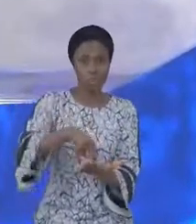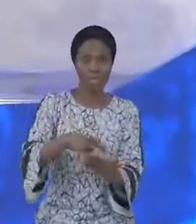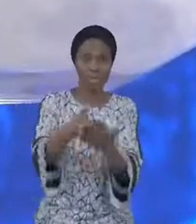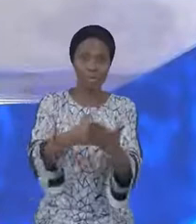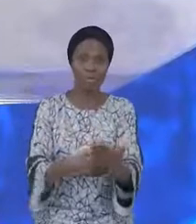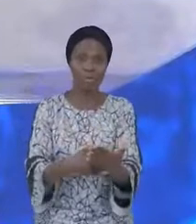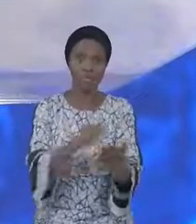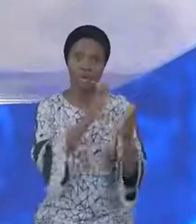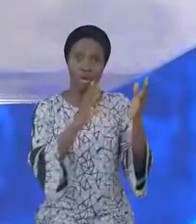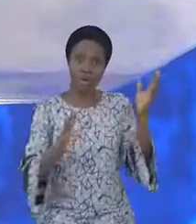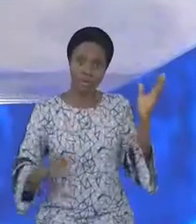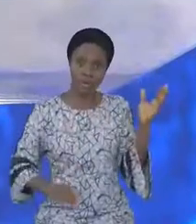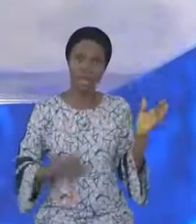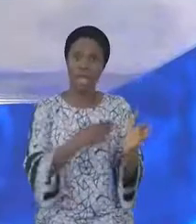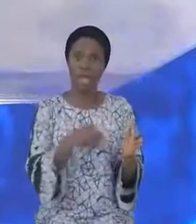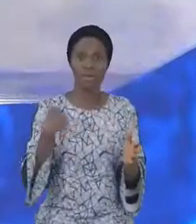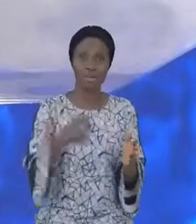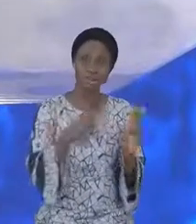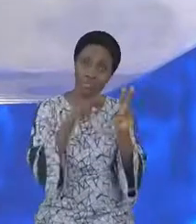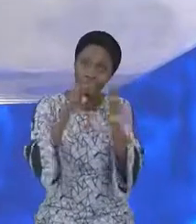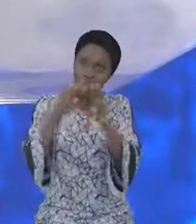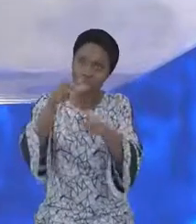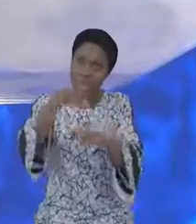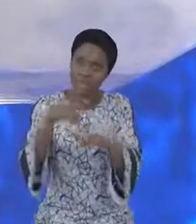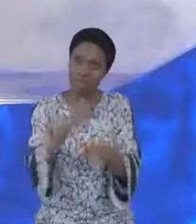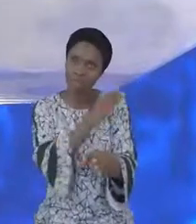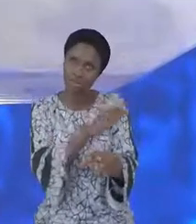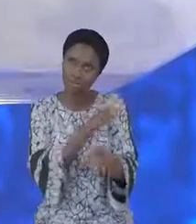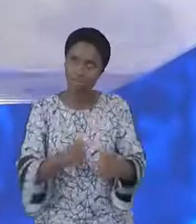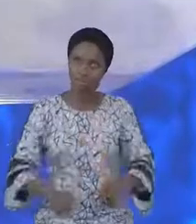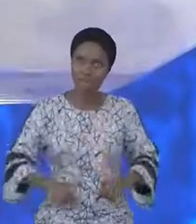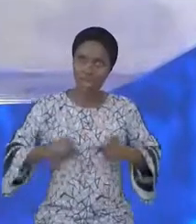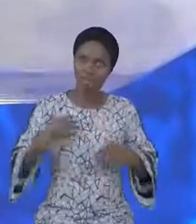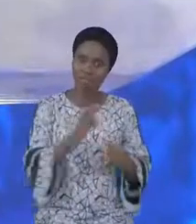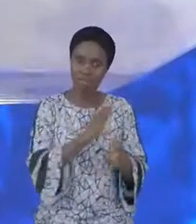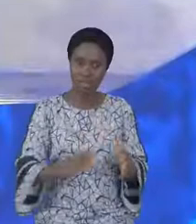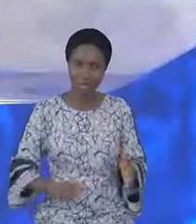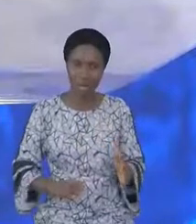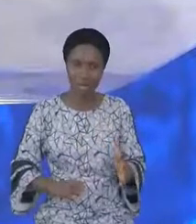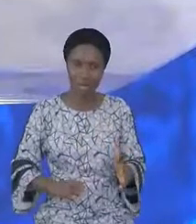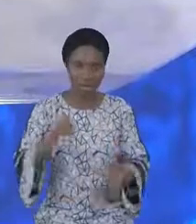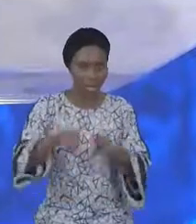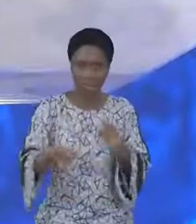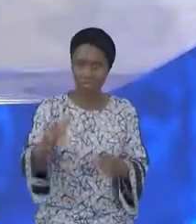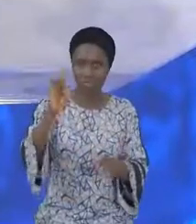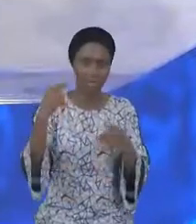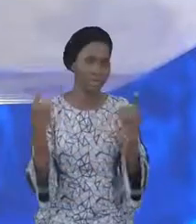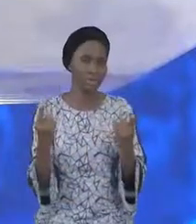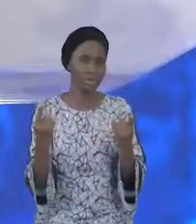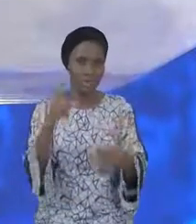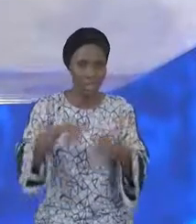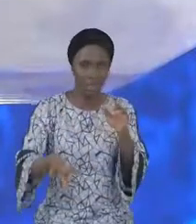Christ et tu regardes la vie de Christ, pas de péché, pas de